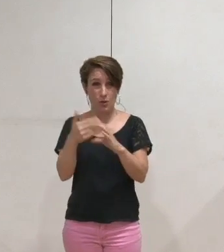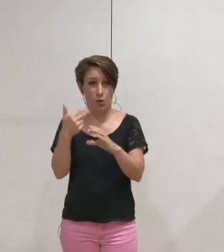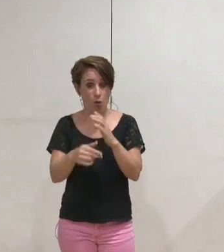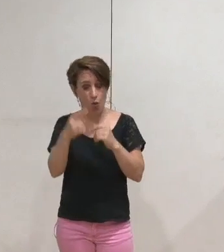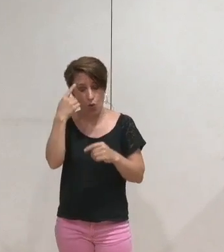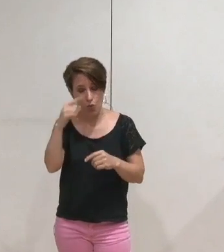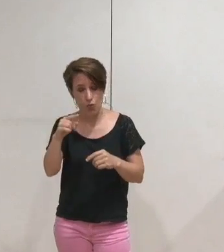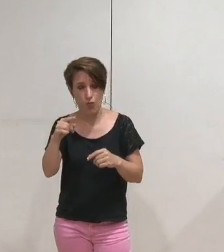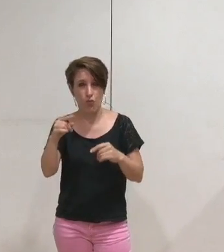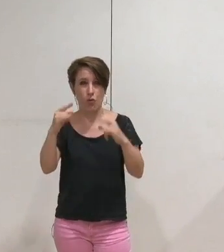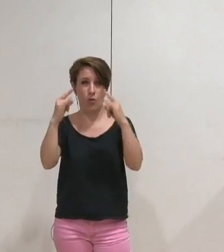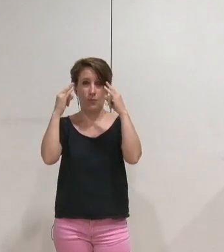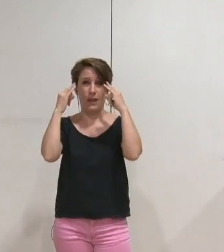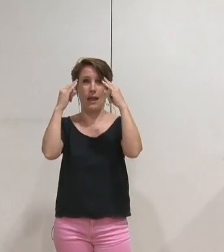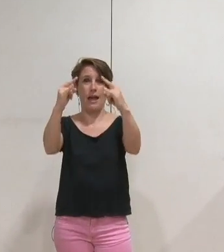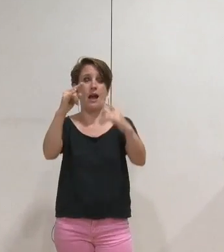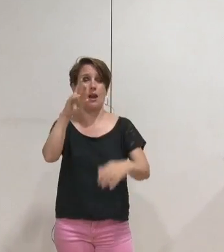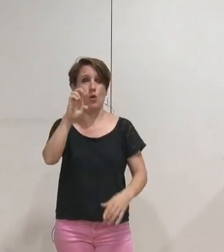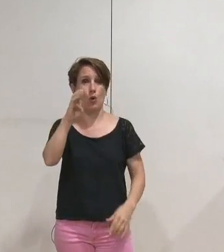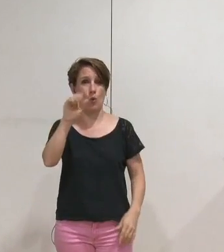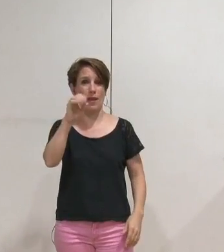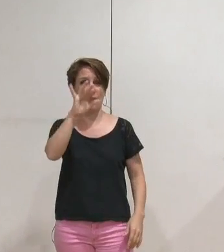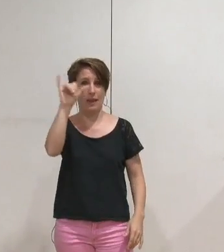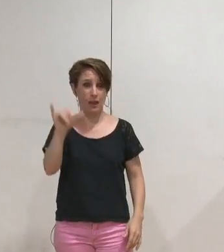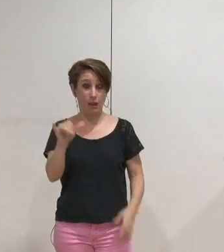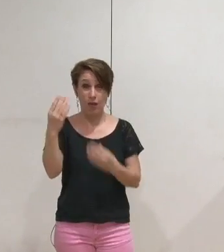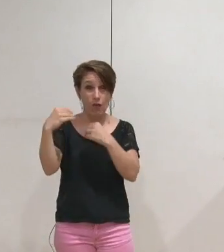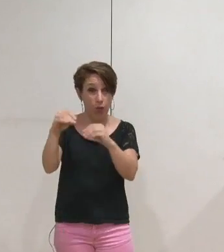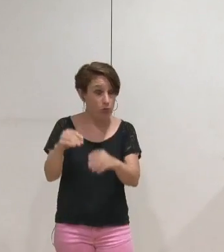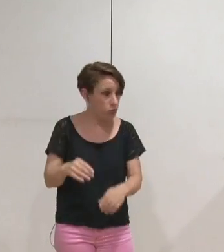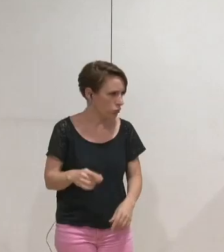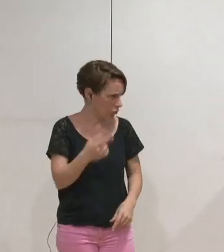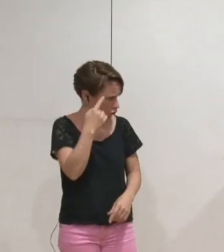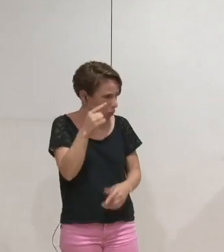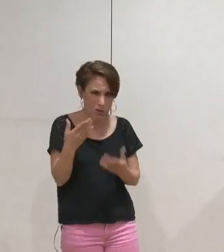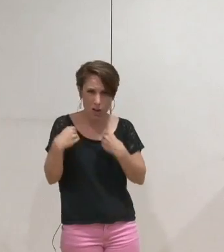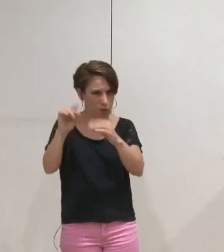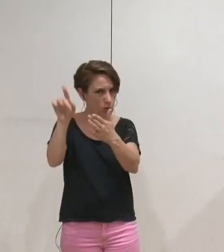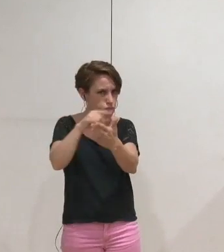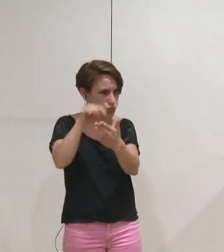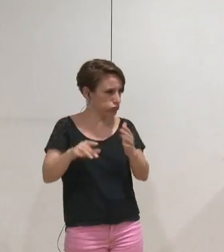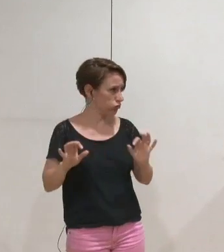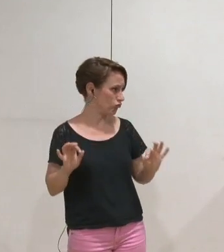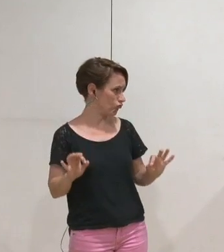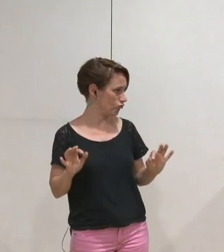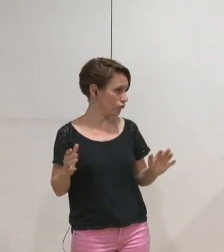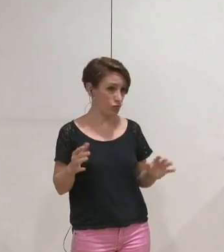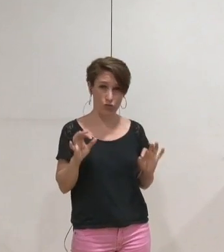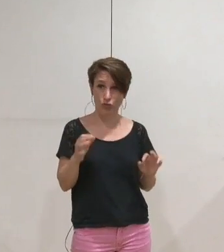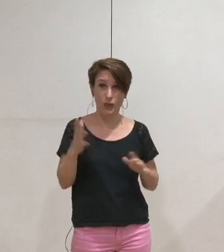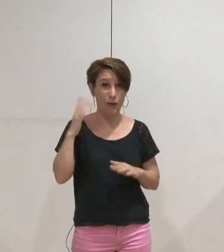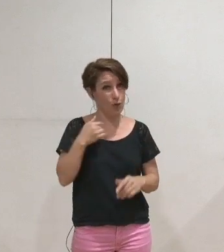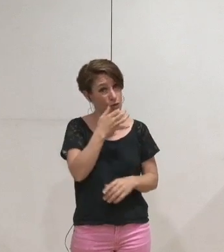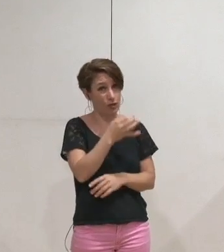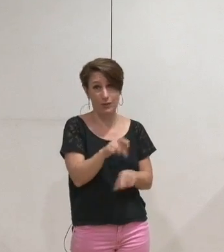vente de la Hal rebaté je crois d'ailleurs que la Hal rebaté n'est plus vendue ce qui d'ailleurs correspond à ce au souhait que j'avais formulé à